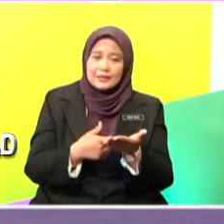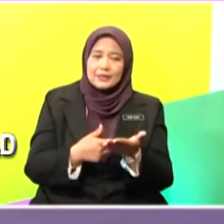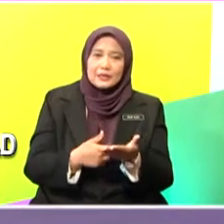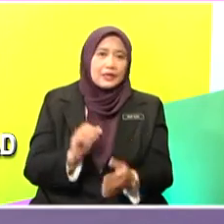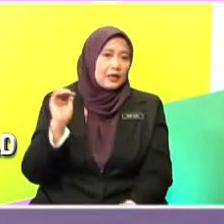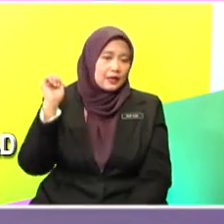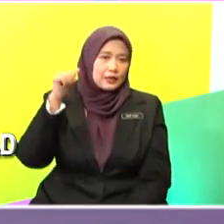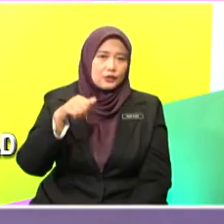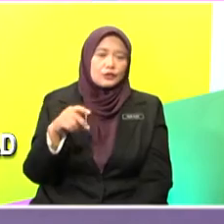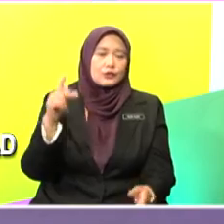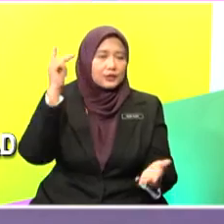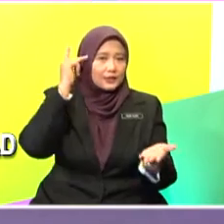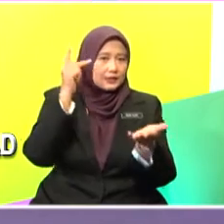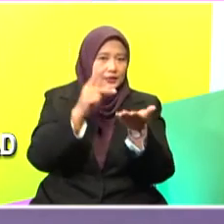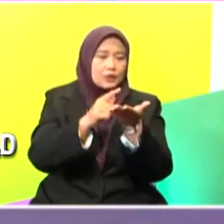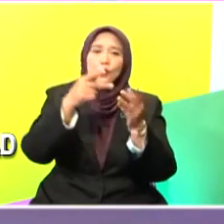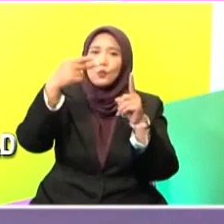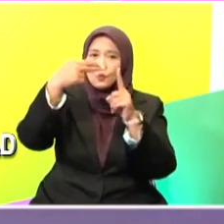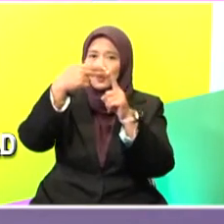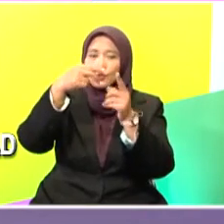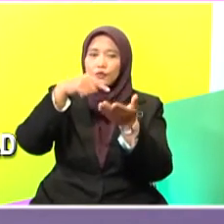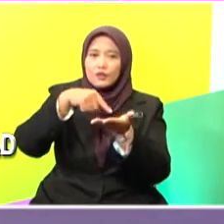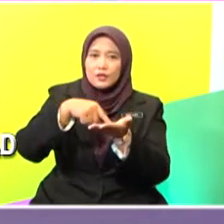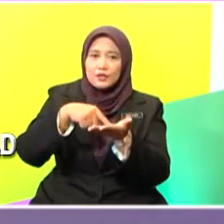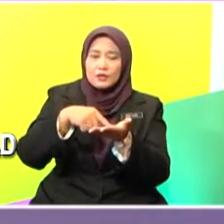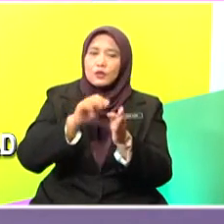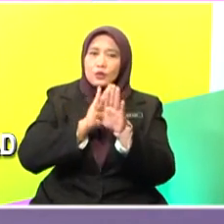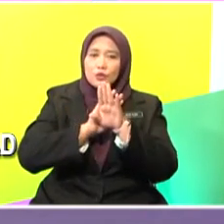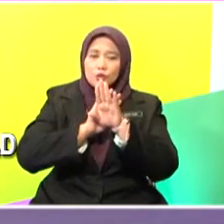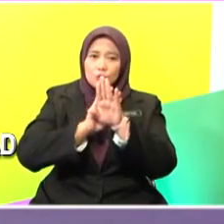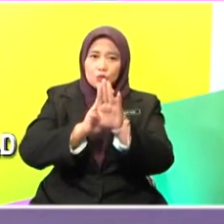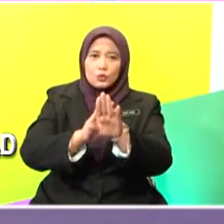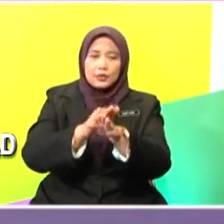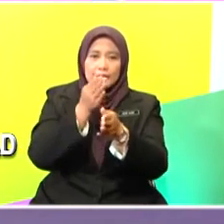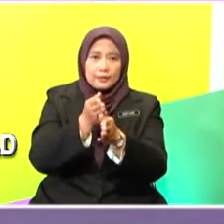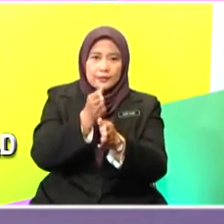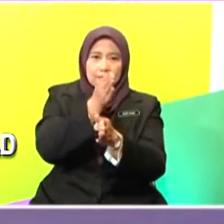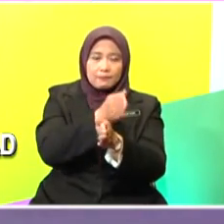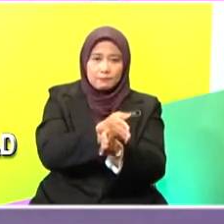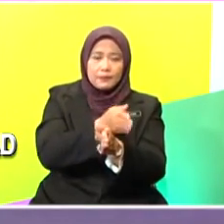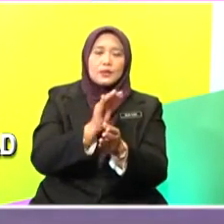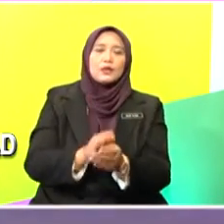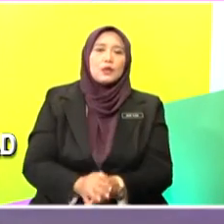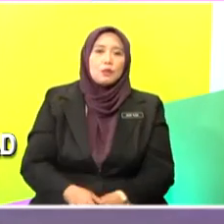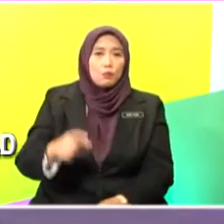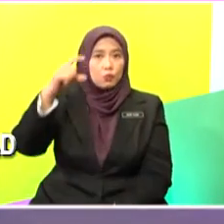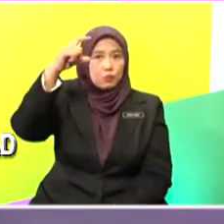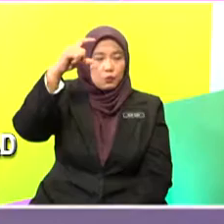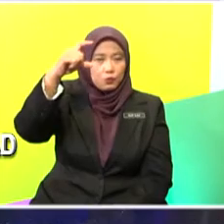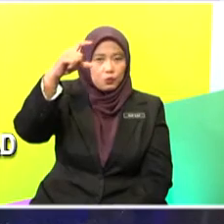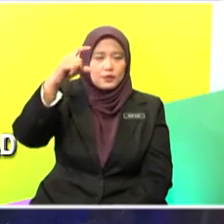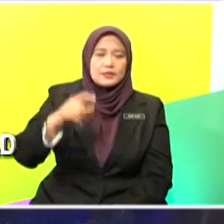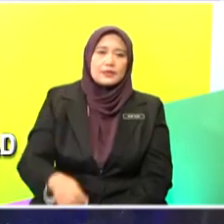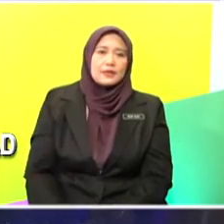Ayuh kenal huruf ini, tolak tepi bulan sabit.